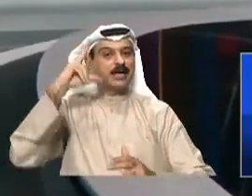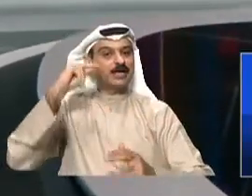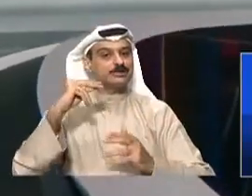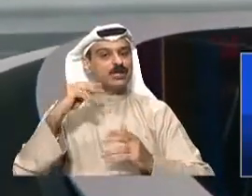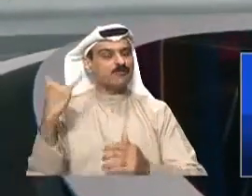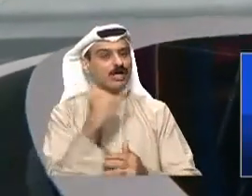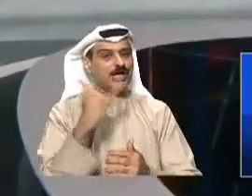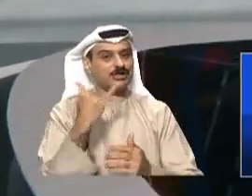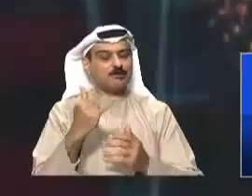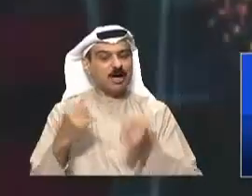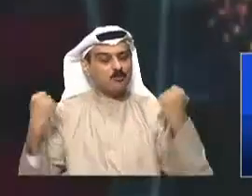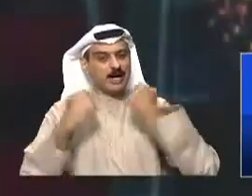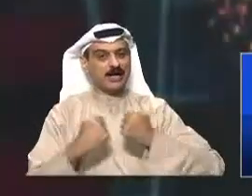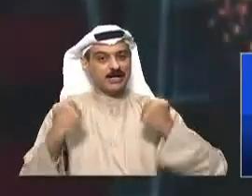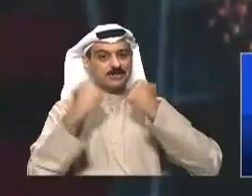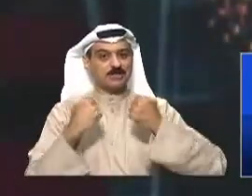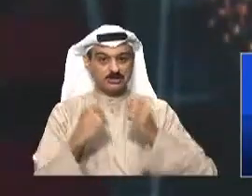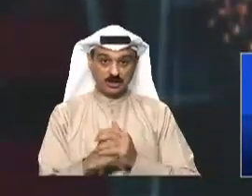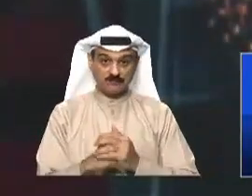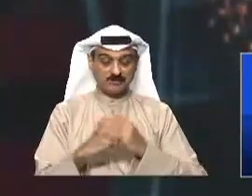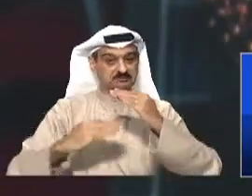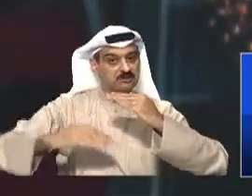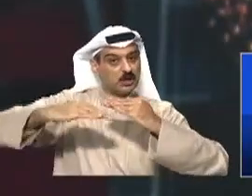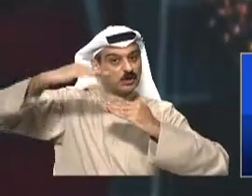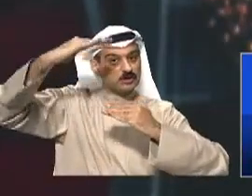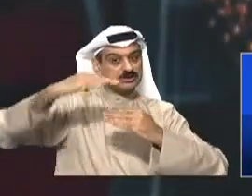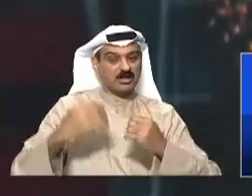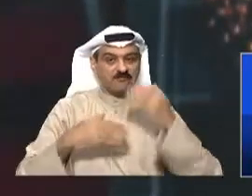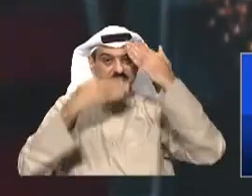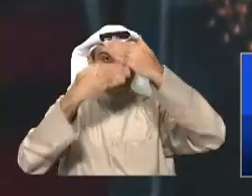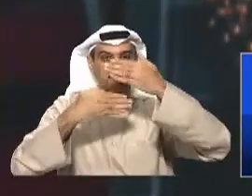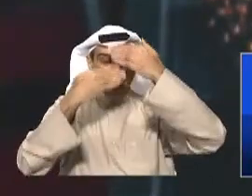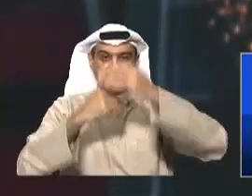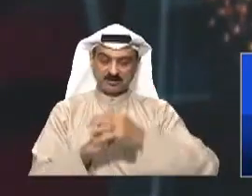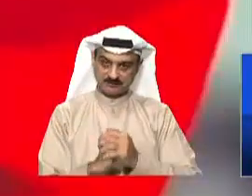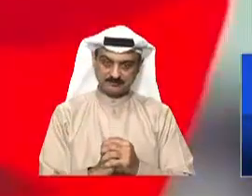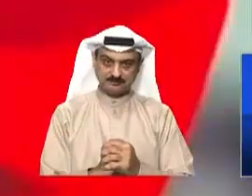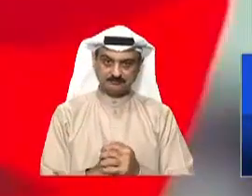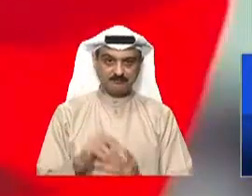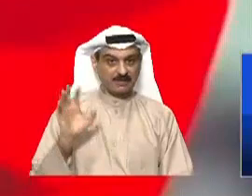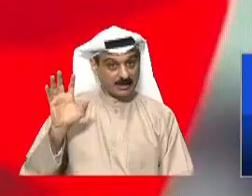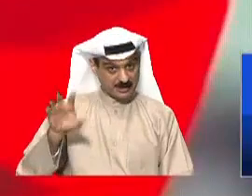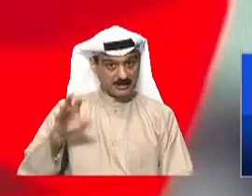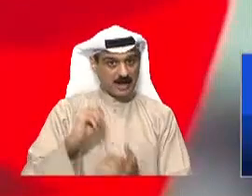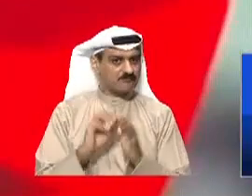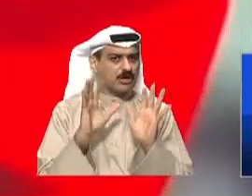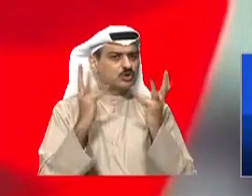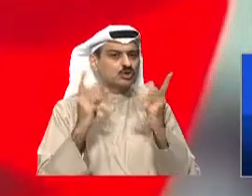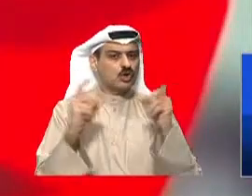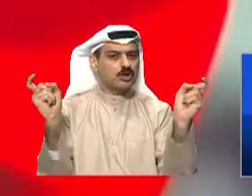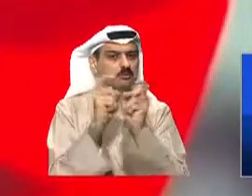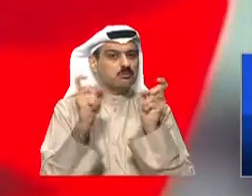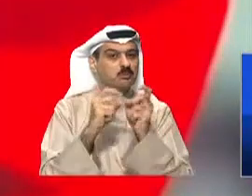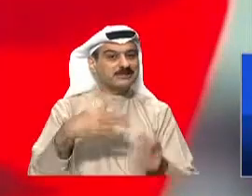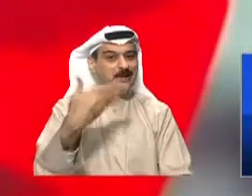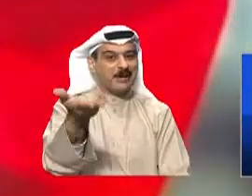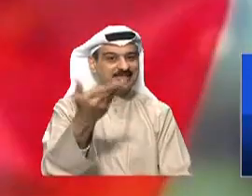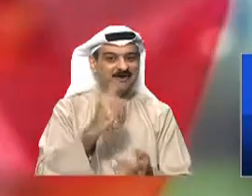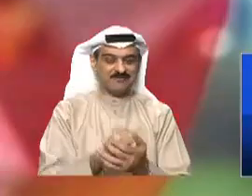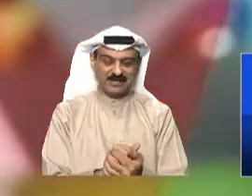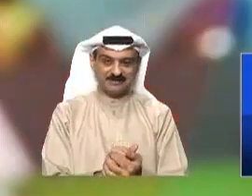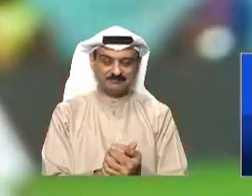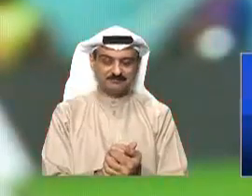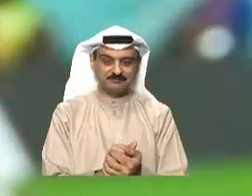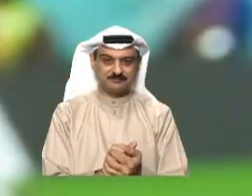اهتمام ورعاية حتى يعني يصلون إلى ما وصل عليه المنتخب المغربي. نعم، كلمنا الآن عن المواجهة المرتقبة التي ستكون